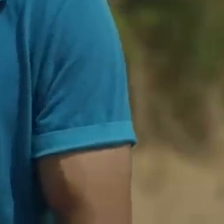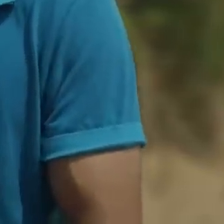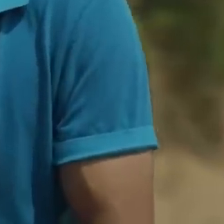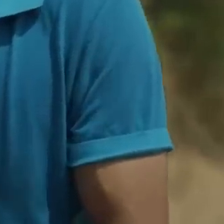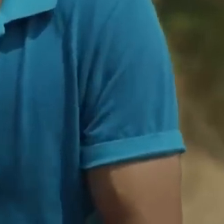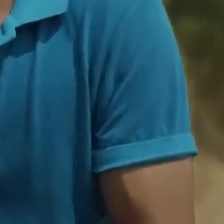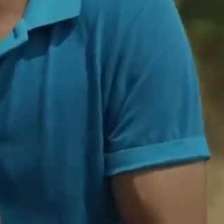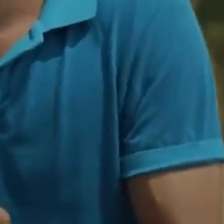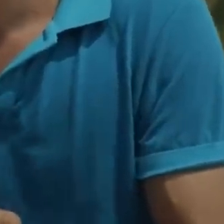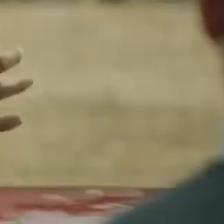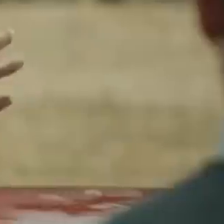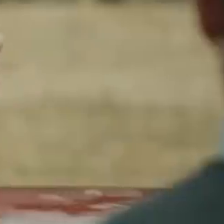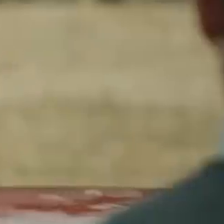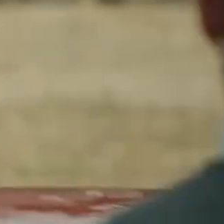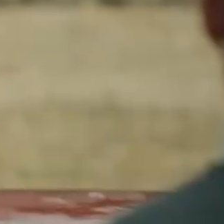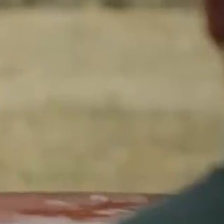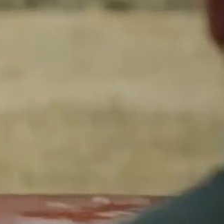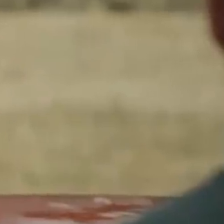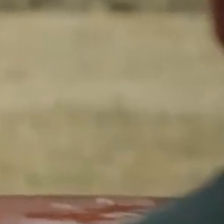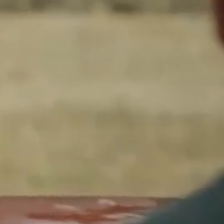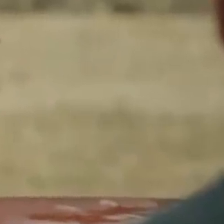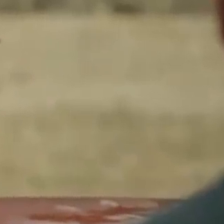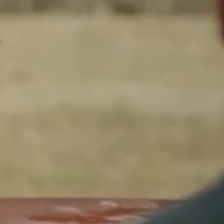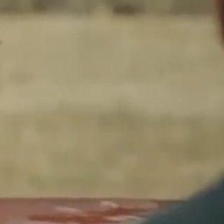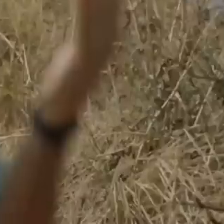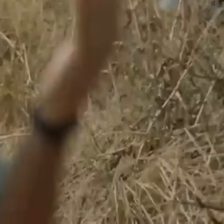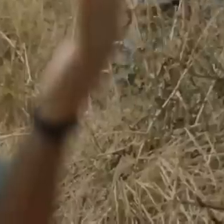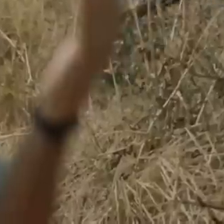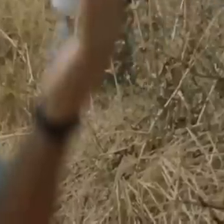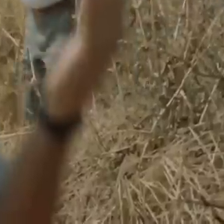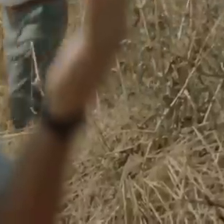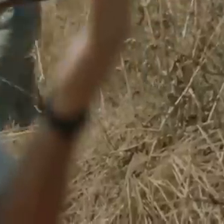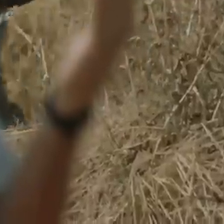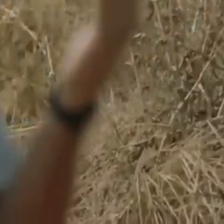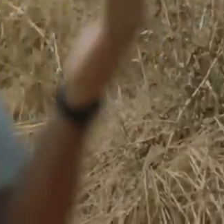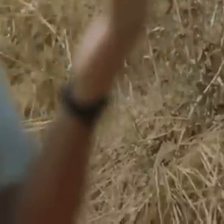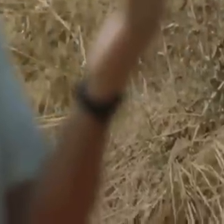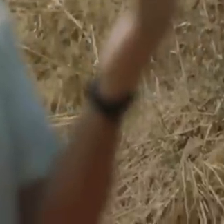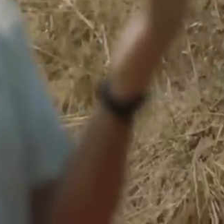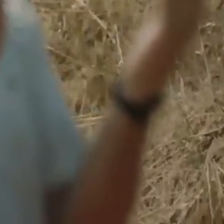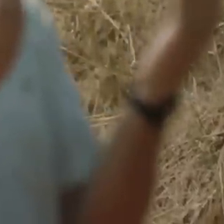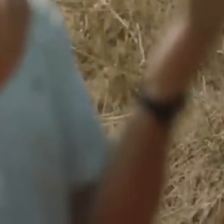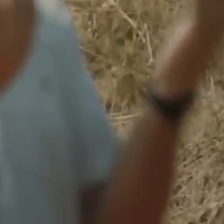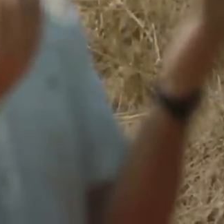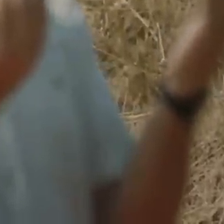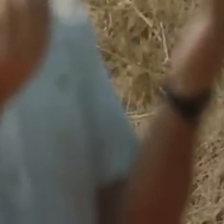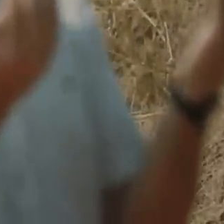İsmail kibriti çakıp arabanın üzerine uzattı. Rüzgarın söndürmesini elleriyle engelliyor. Hicabi arkadan geldi.